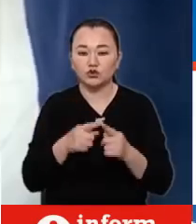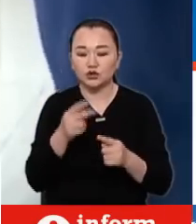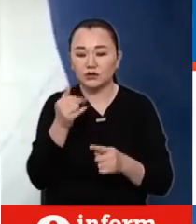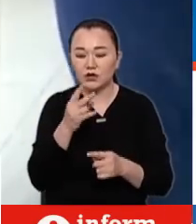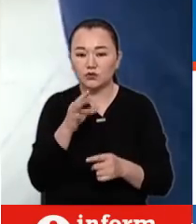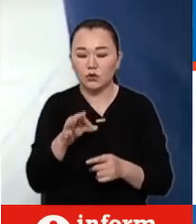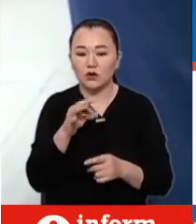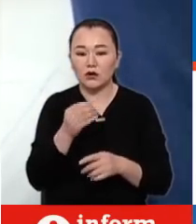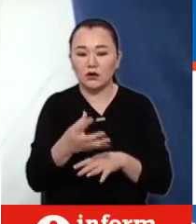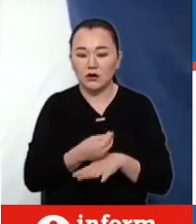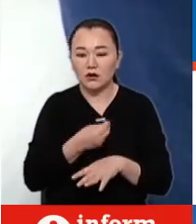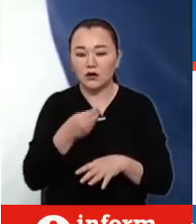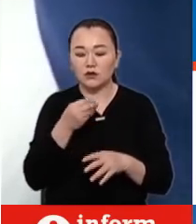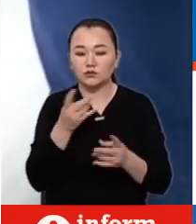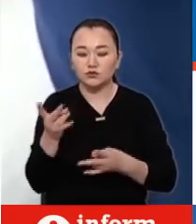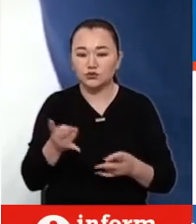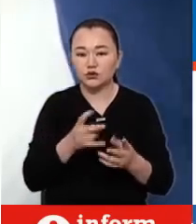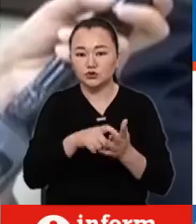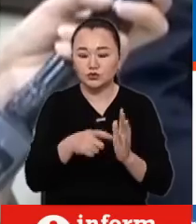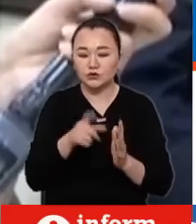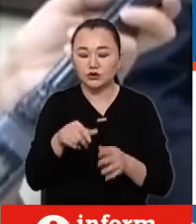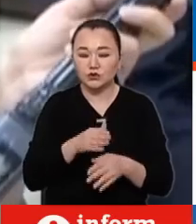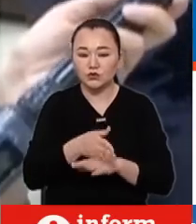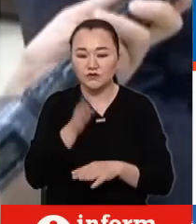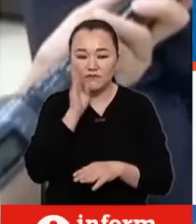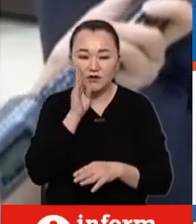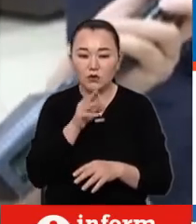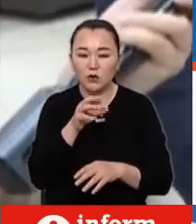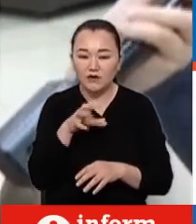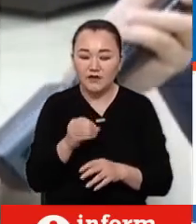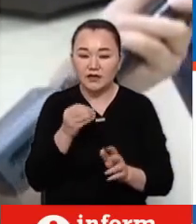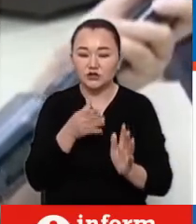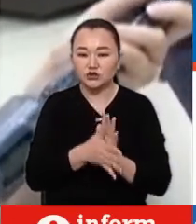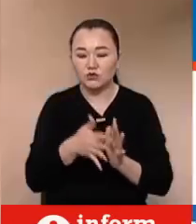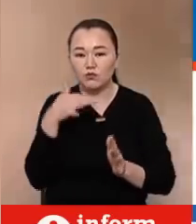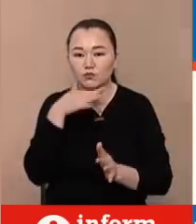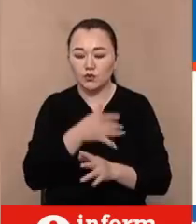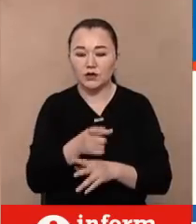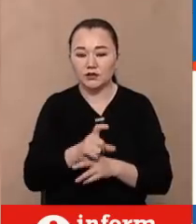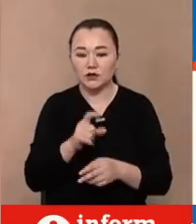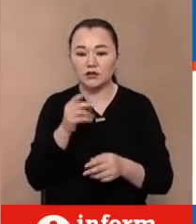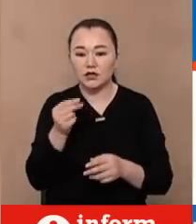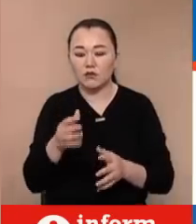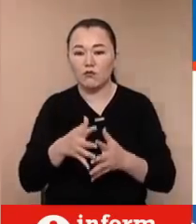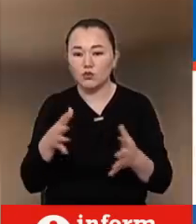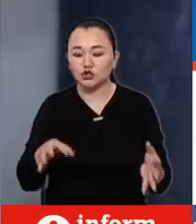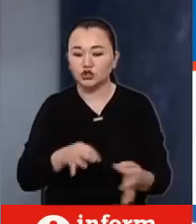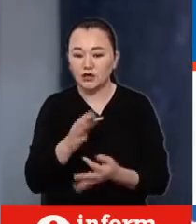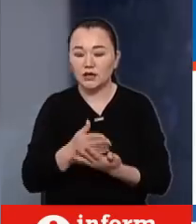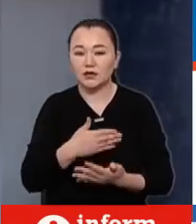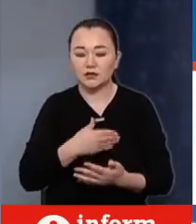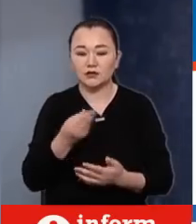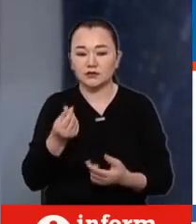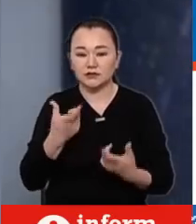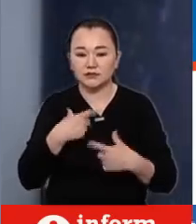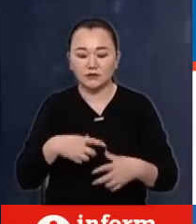алайда арна ақысы, студия қажеттіліктері тіпті қонақтардың суы мен кофесі сияқты шығындар көп. Ал одан қаржы артылып жатса да, мен қалтама бір